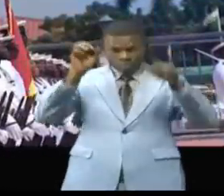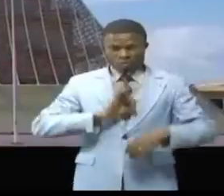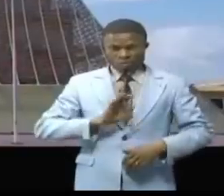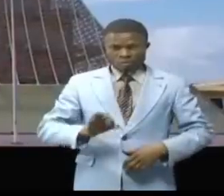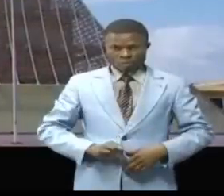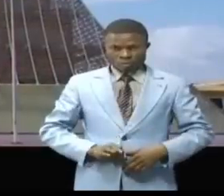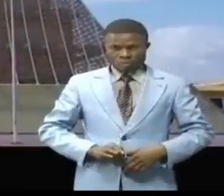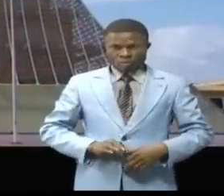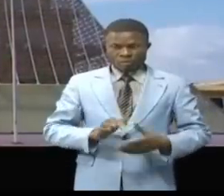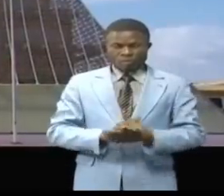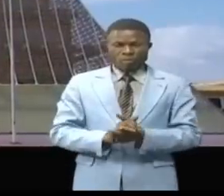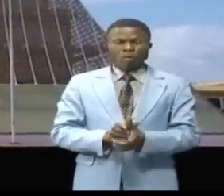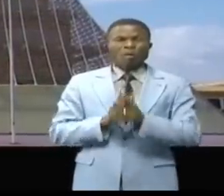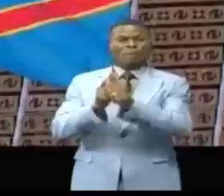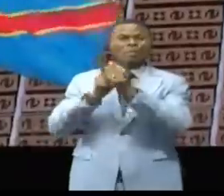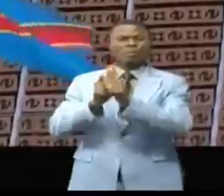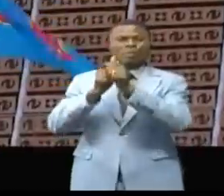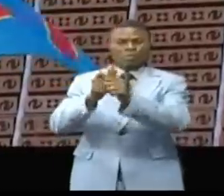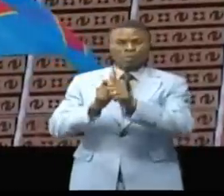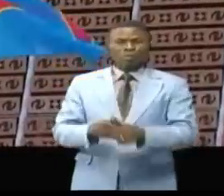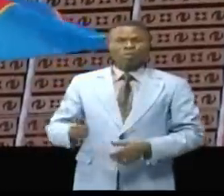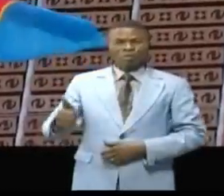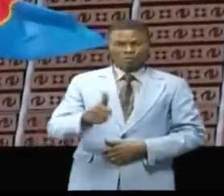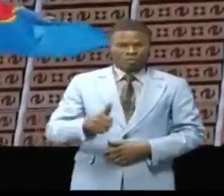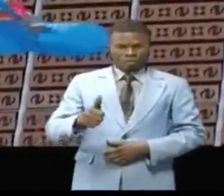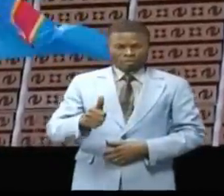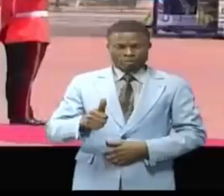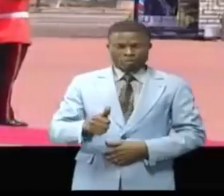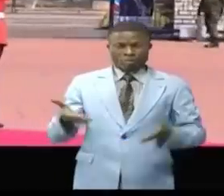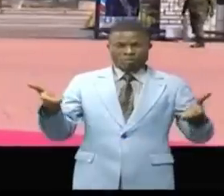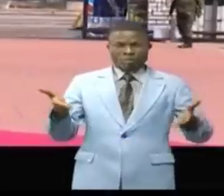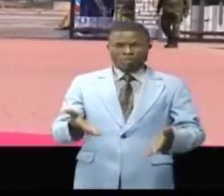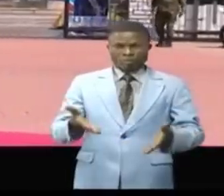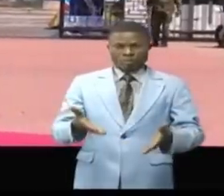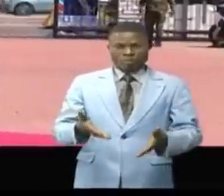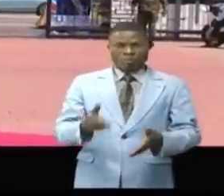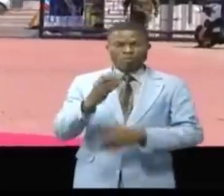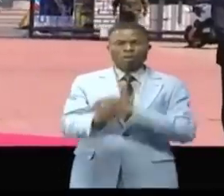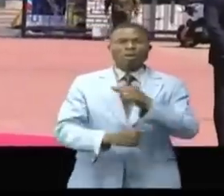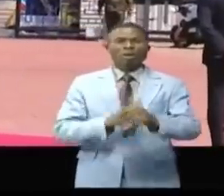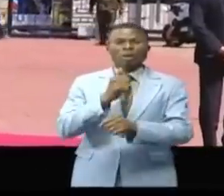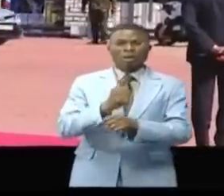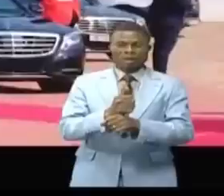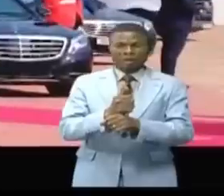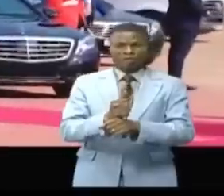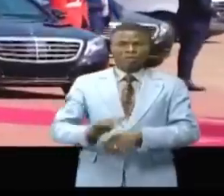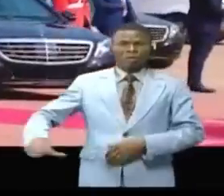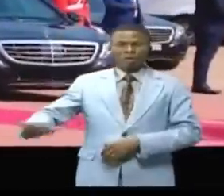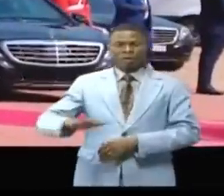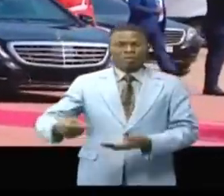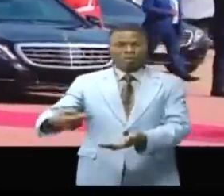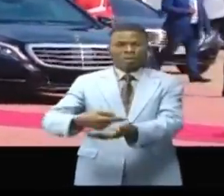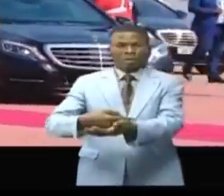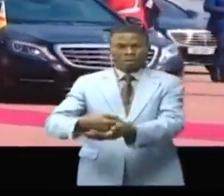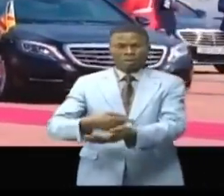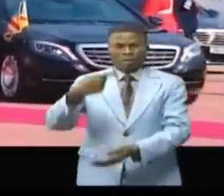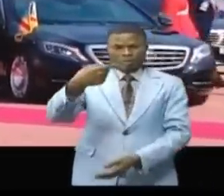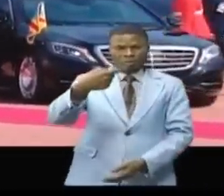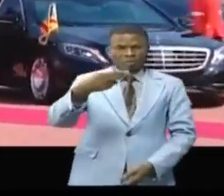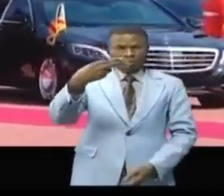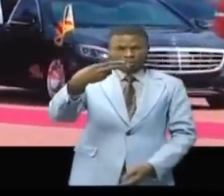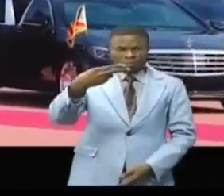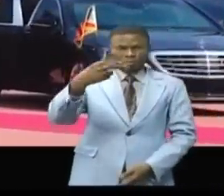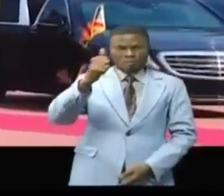Vingt-et-un coups de canot tirés à blanc résonnent depuis le parvis du Jubilee House d'Accra au Ghana. Un invité de marque a fait son entrée ce